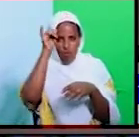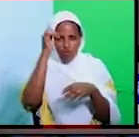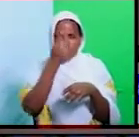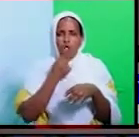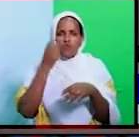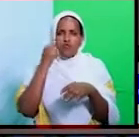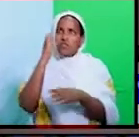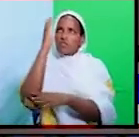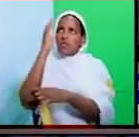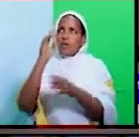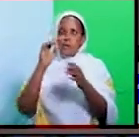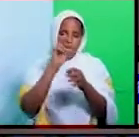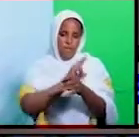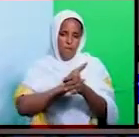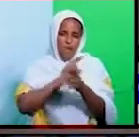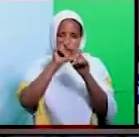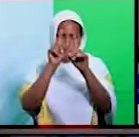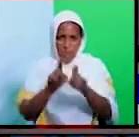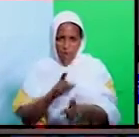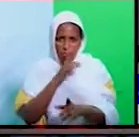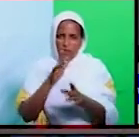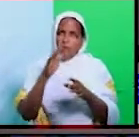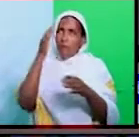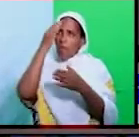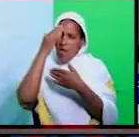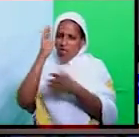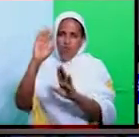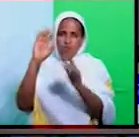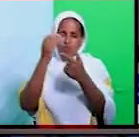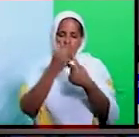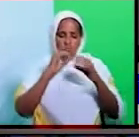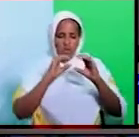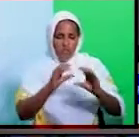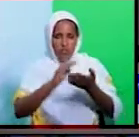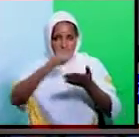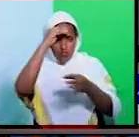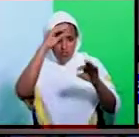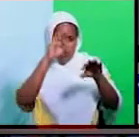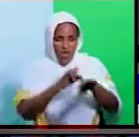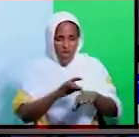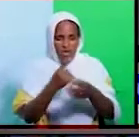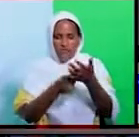አለው መምህሩ ተማሪው። በዚህ ጊዜ ተማሪው ተገረመና ፊደሎችን እንኳ መለየት